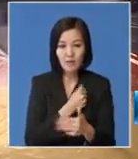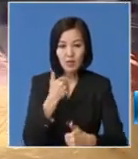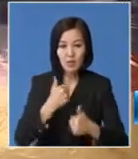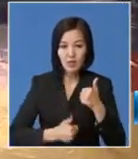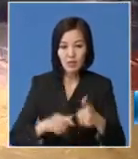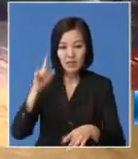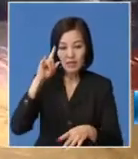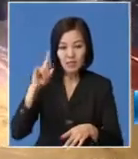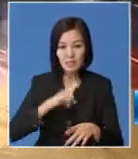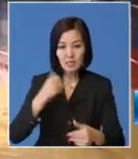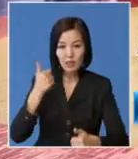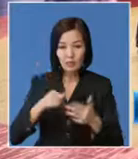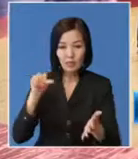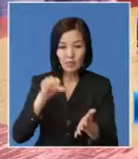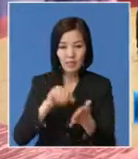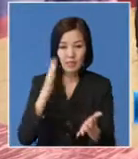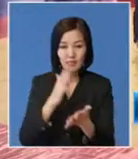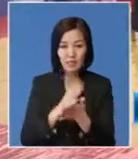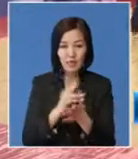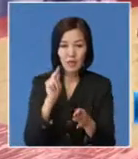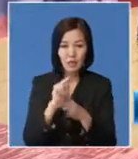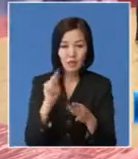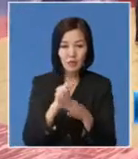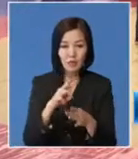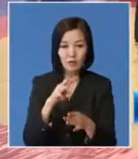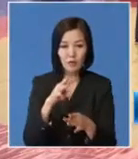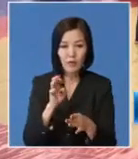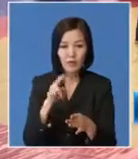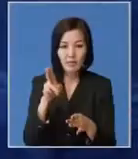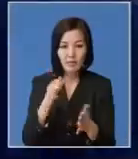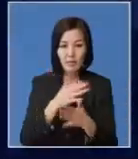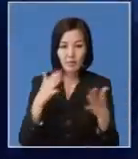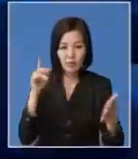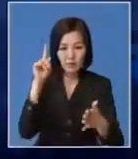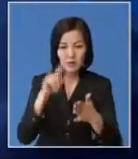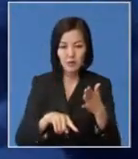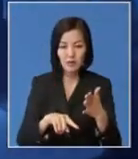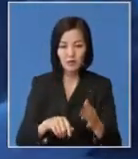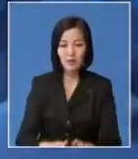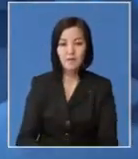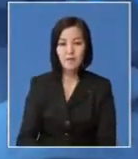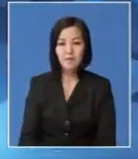Қазақстан чемпионатында өнер көрсетпек. Жаттықтырушылар Мәдиге үлкен үміт артып отыр. Жарқын